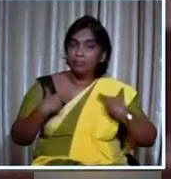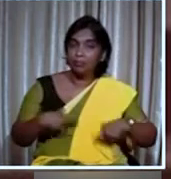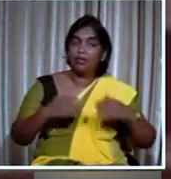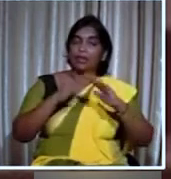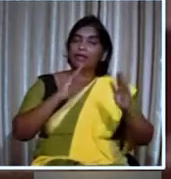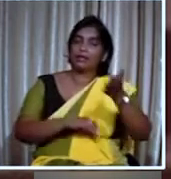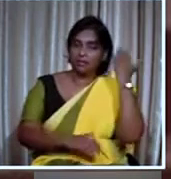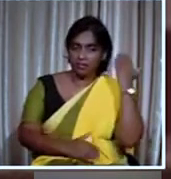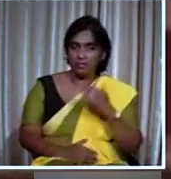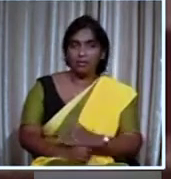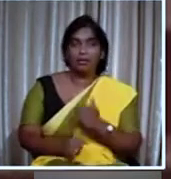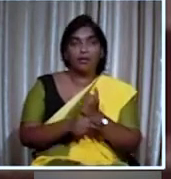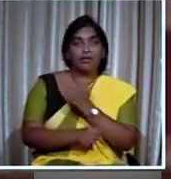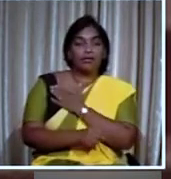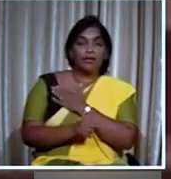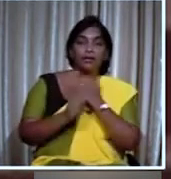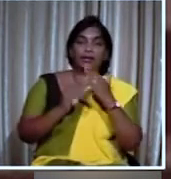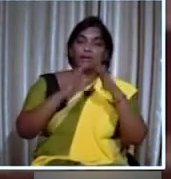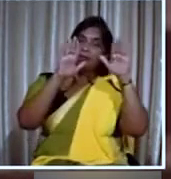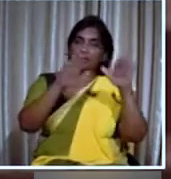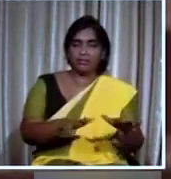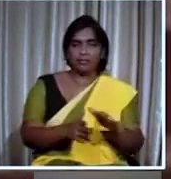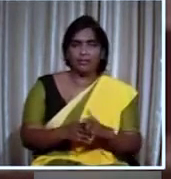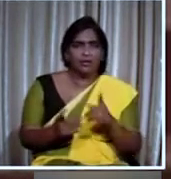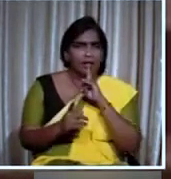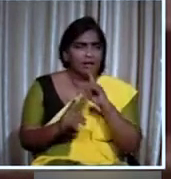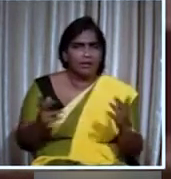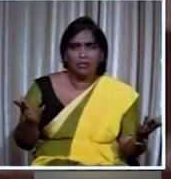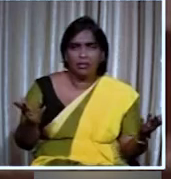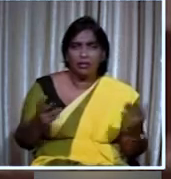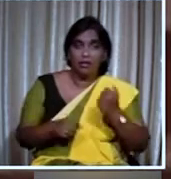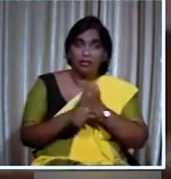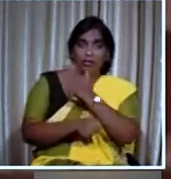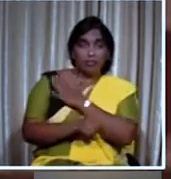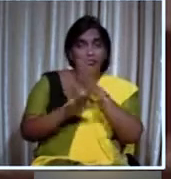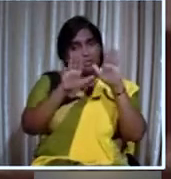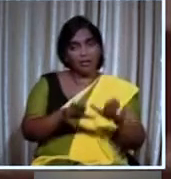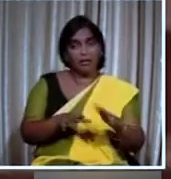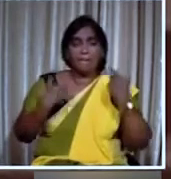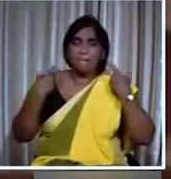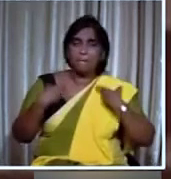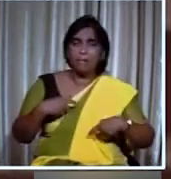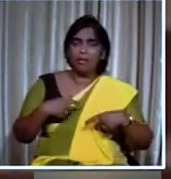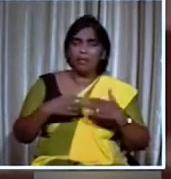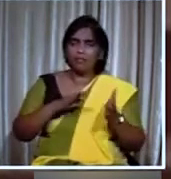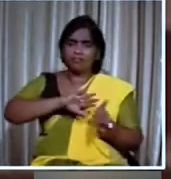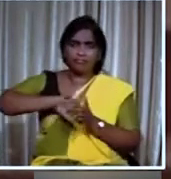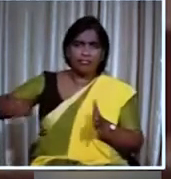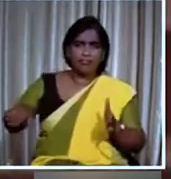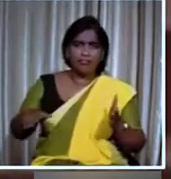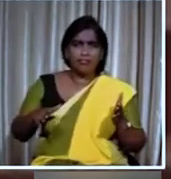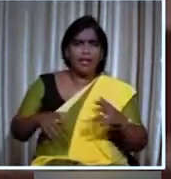හෝම්. ගෝට ස්ටේ හෝම්. මොකද්ද? ගෝට විතුරු කරගන්නවා මහින්දව කෑල්ලක් කරනවා